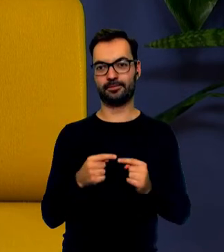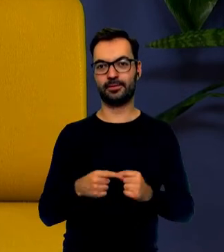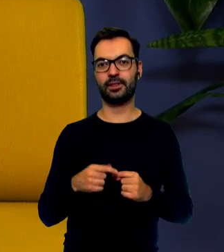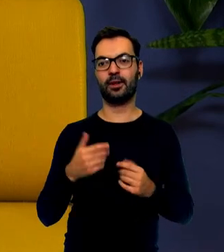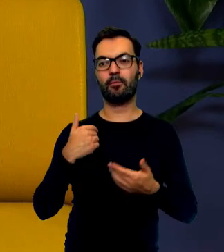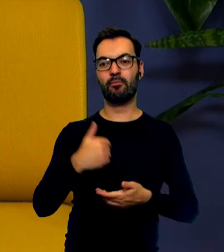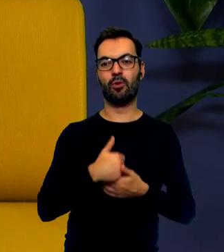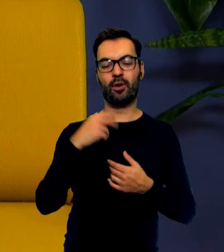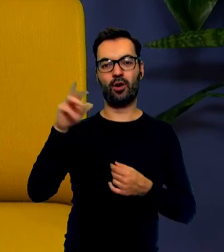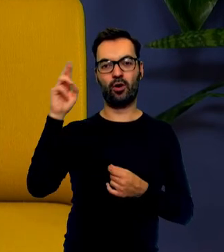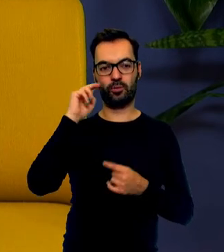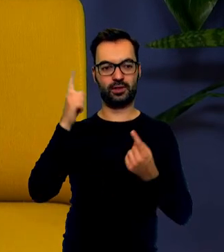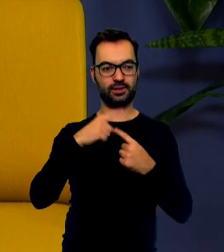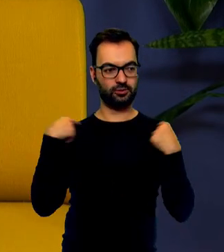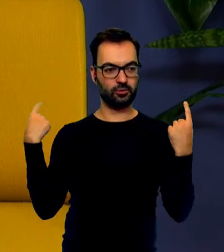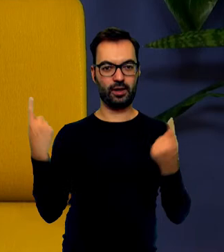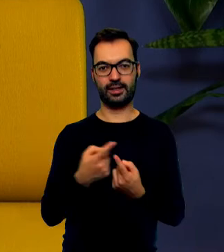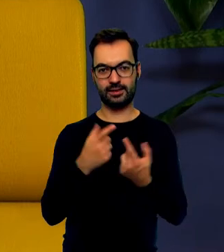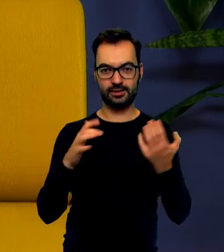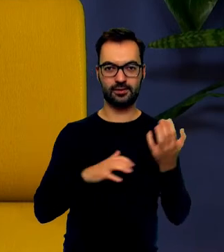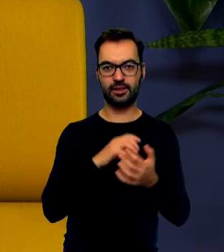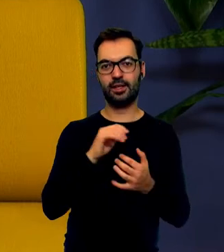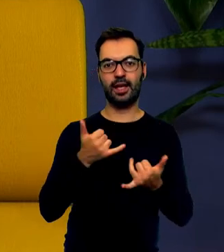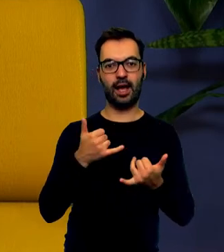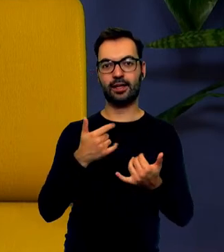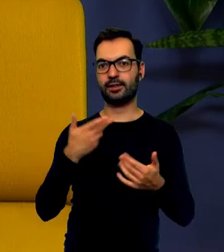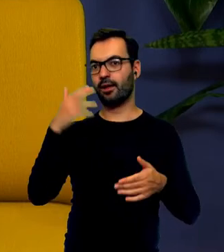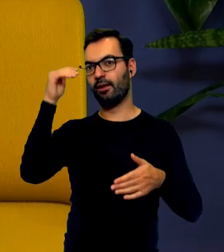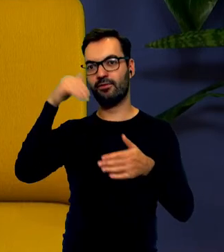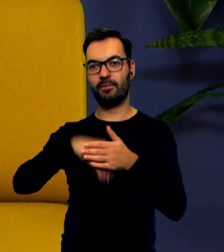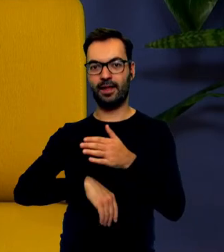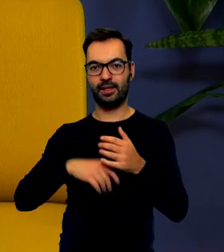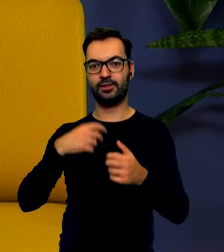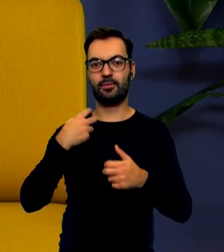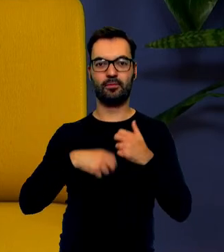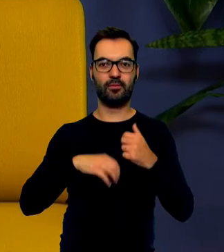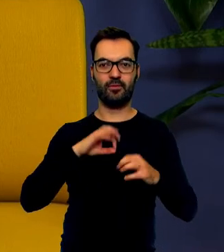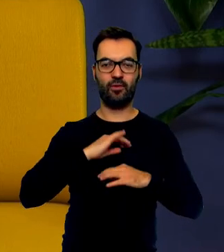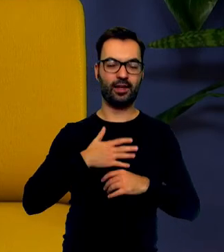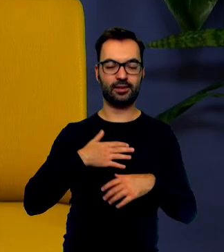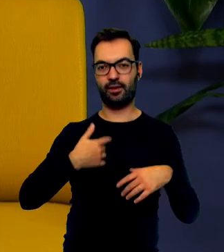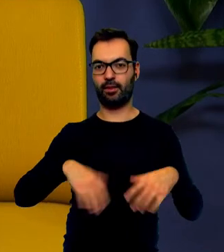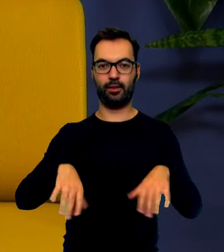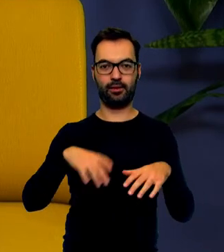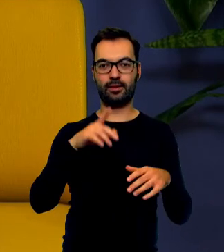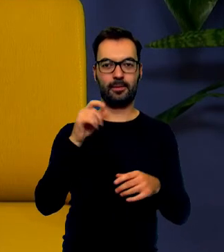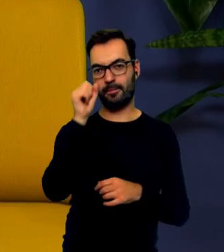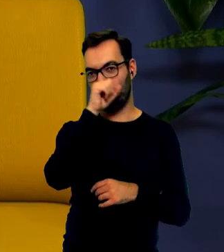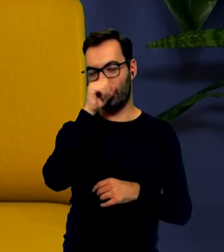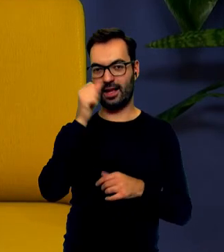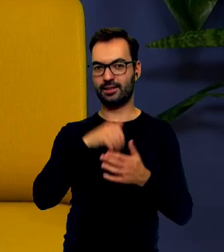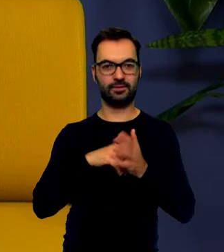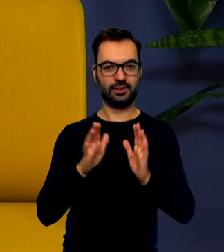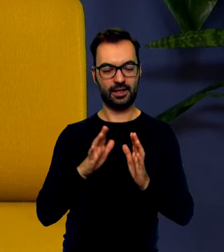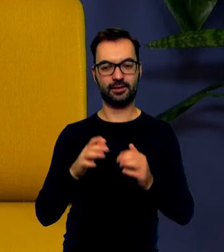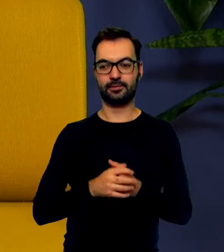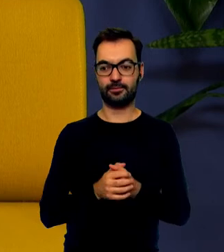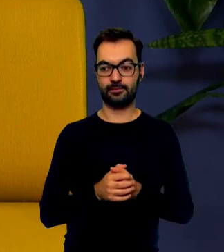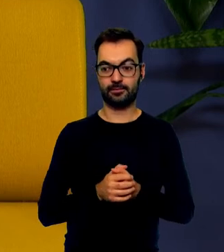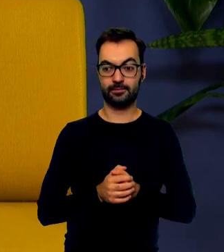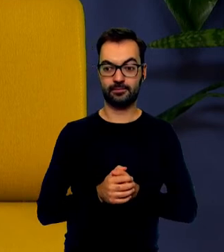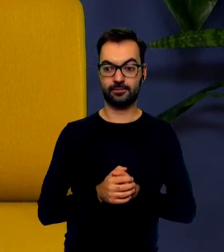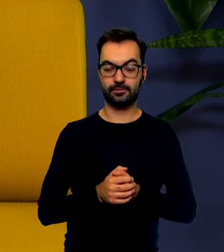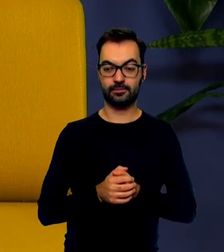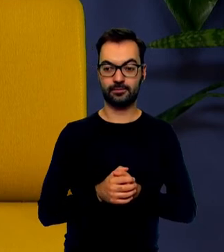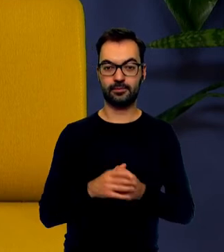pomagają rozumieć, co się dzieje wokół nas i podpowiadają, jak nie wpadać w pułapki osobistej byle jakości. Uwielbiam to sformułowanie. Ale zacytuję